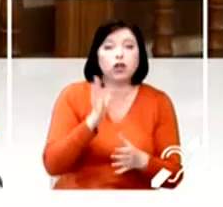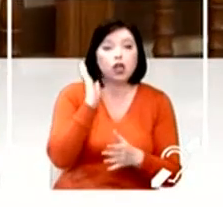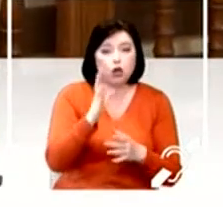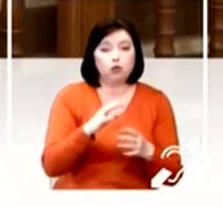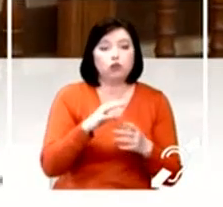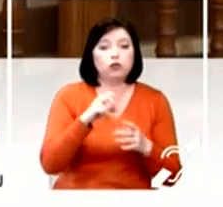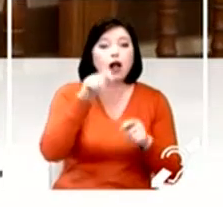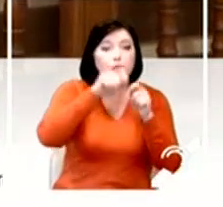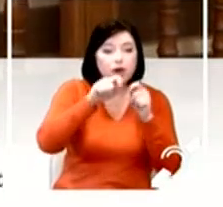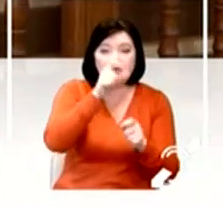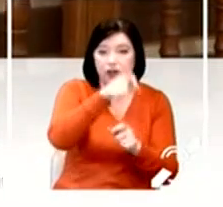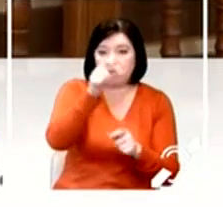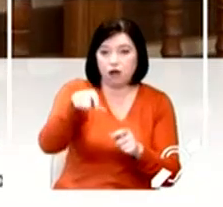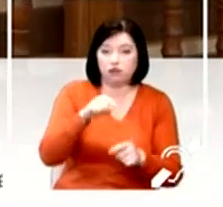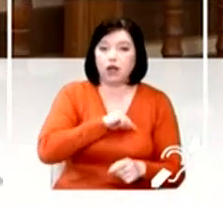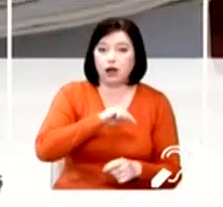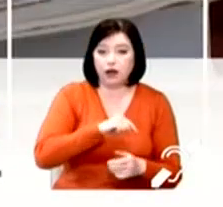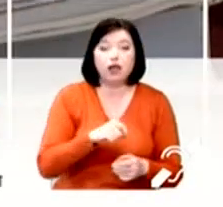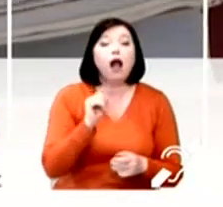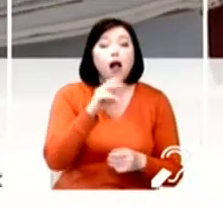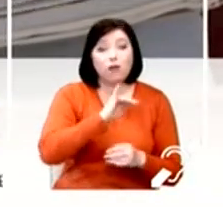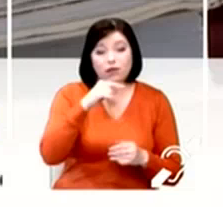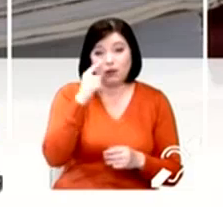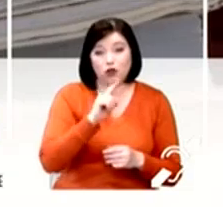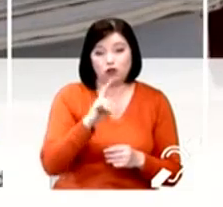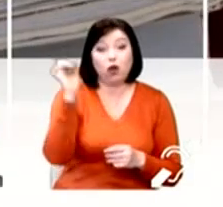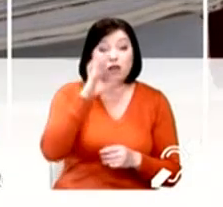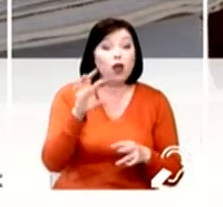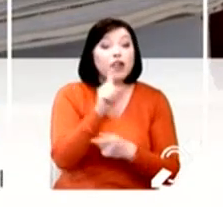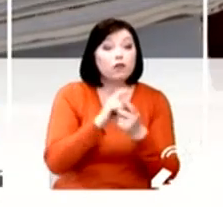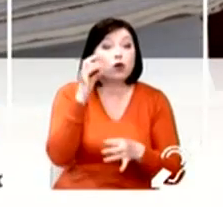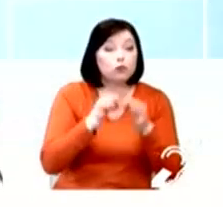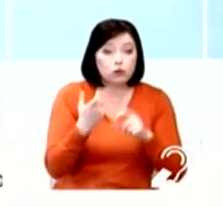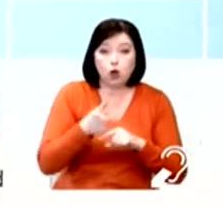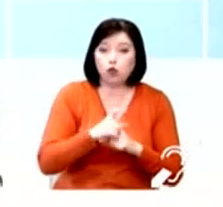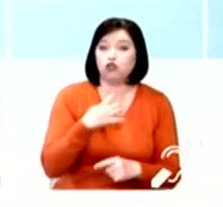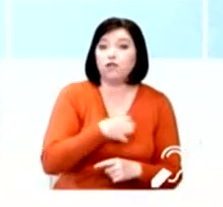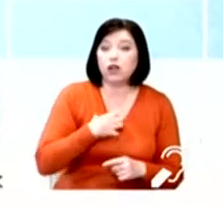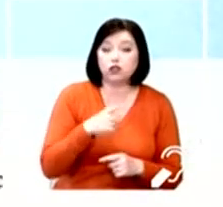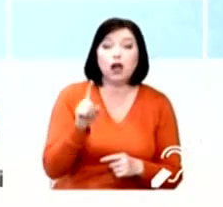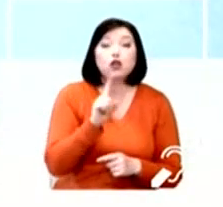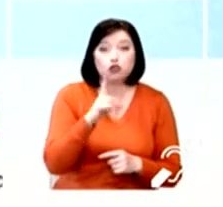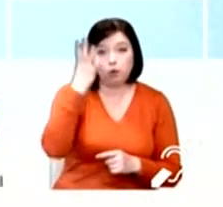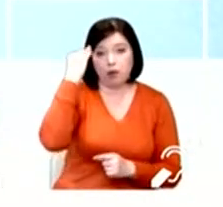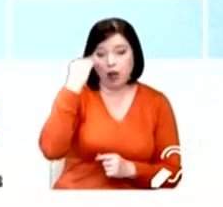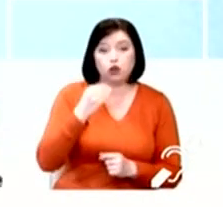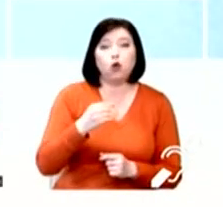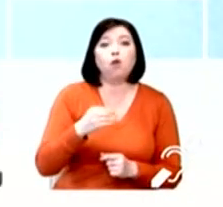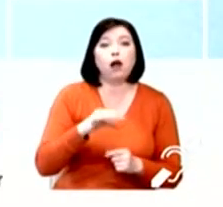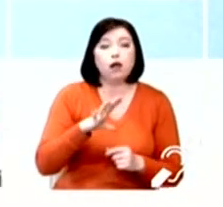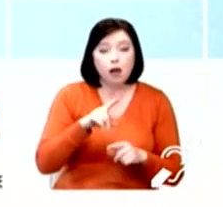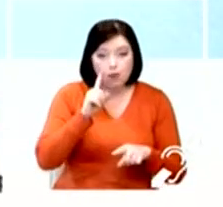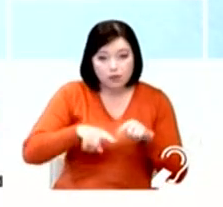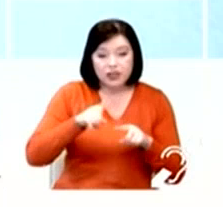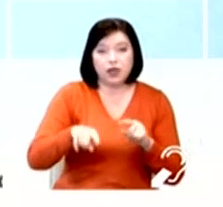evaluată integritatea acestora. Oficialii europeni au declarat anterior că reforma justiției este esențială pentru ca Republica Moldova să